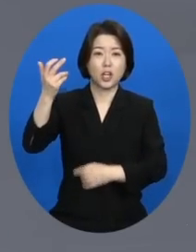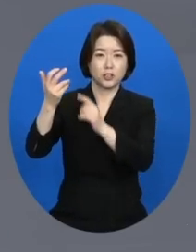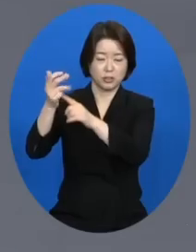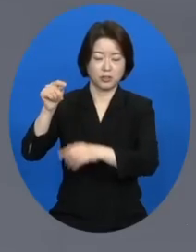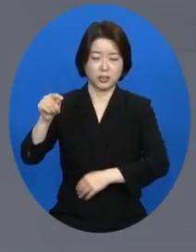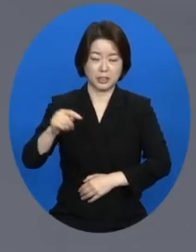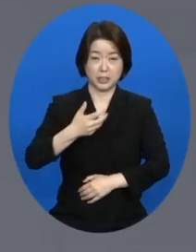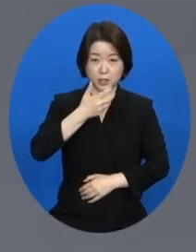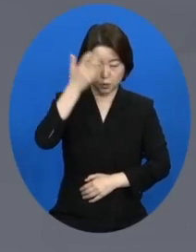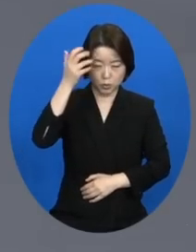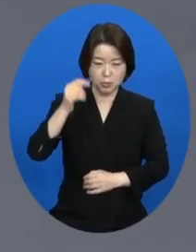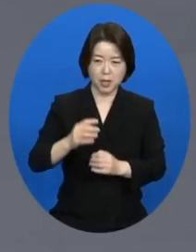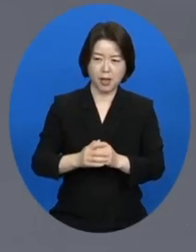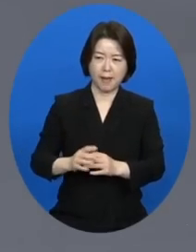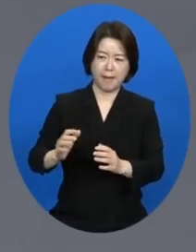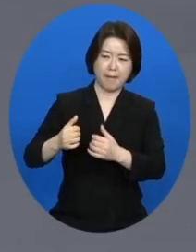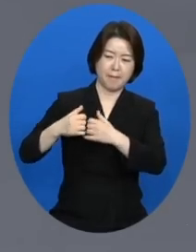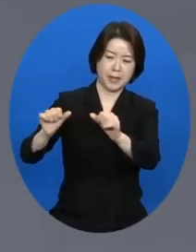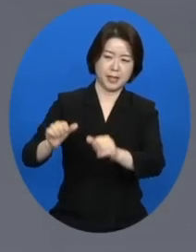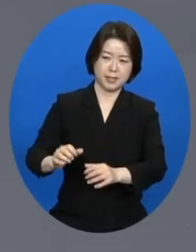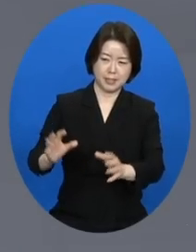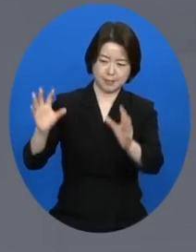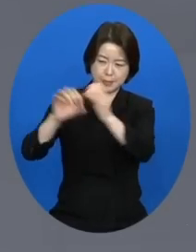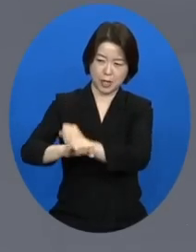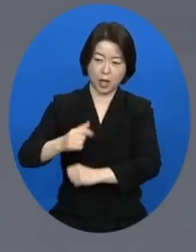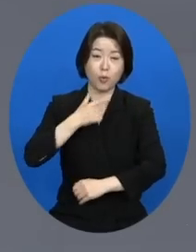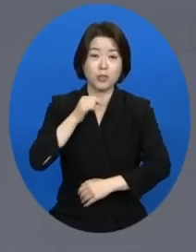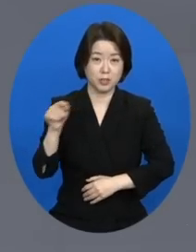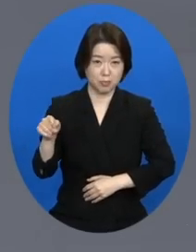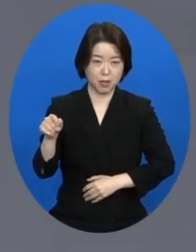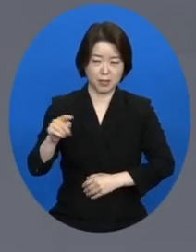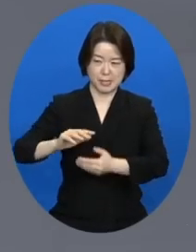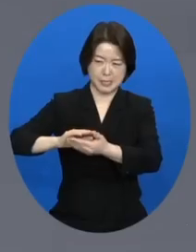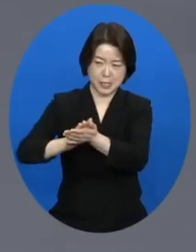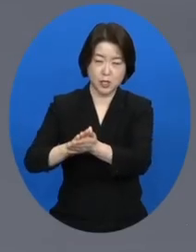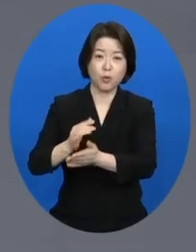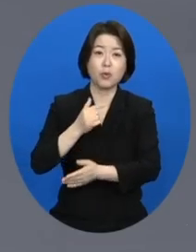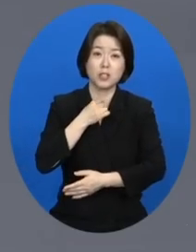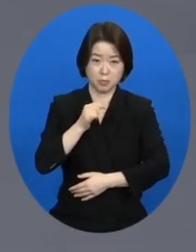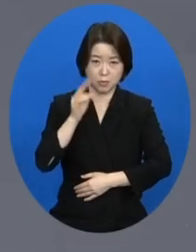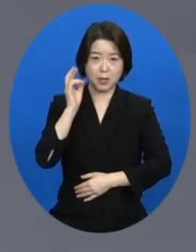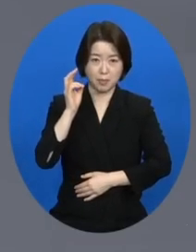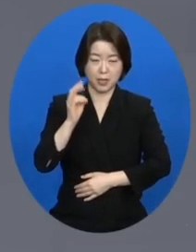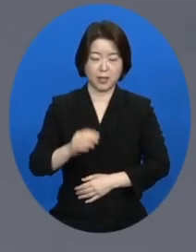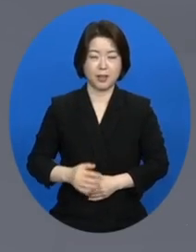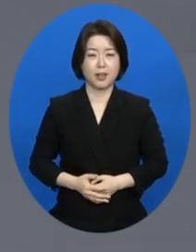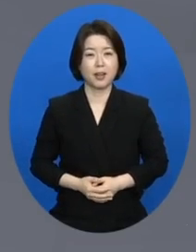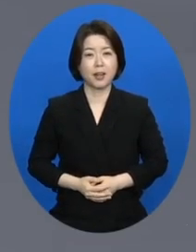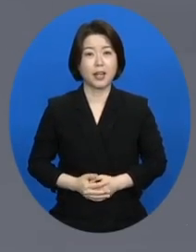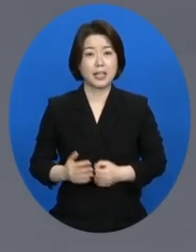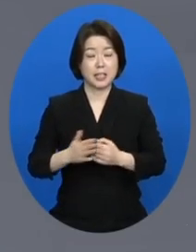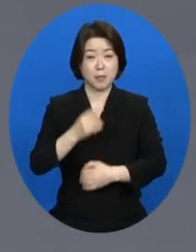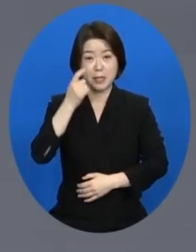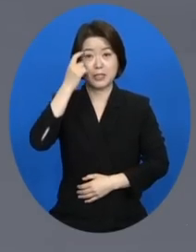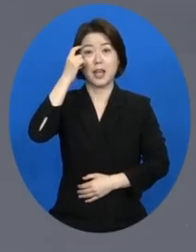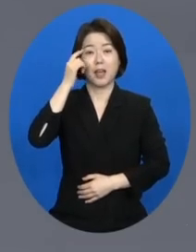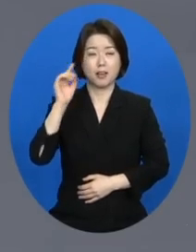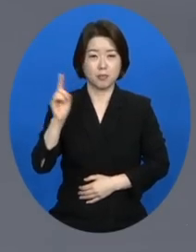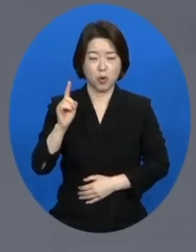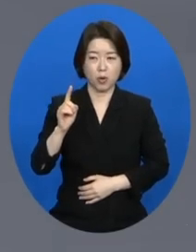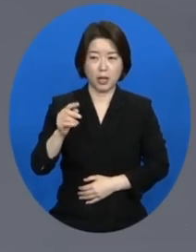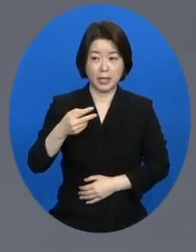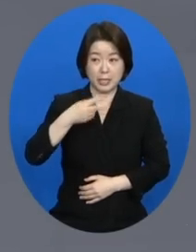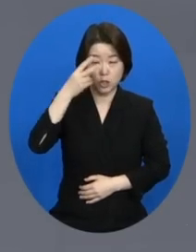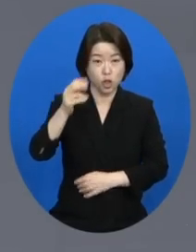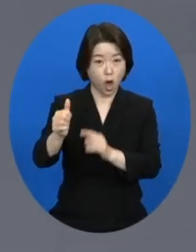꿈을 파괴하고 싶었습니다. 그 꿈을 짓밟고 싶었습니다. 그래서 착안한 것이 요셉을